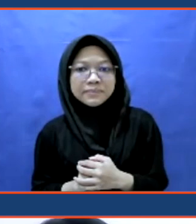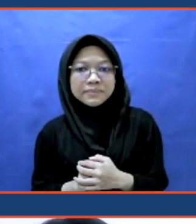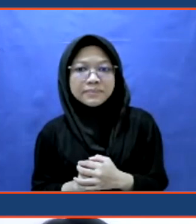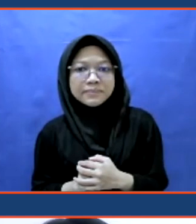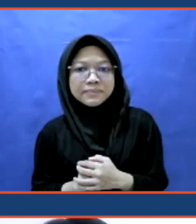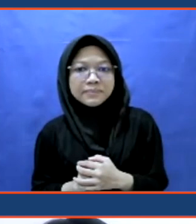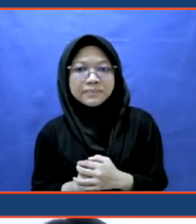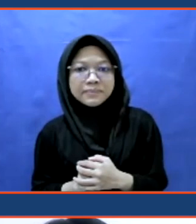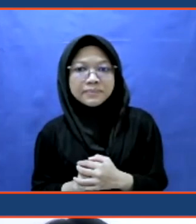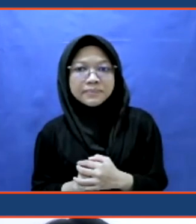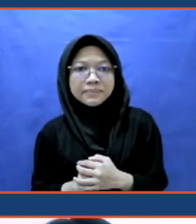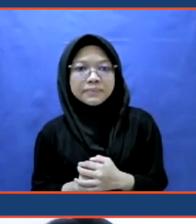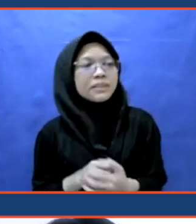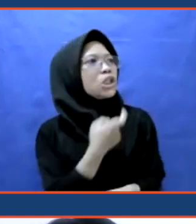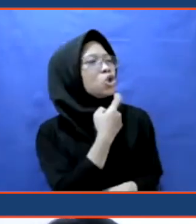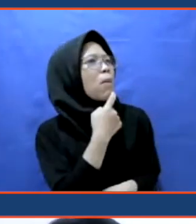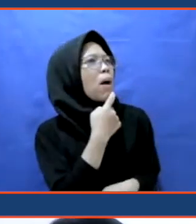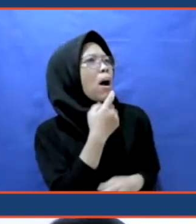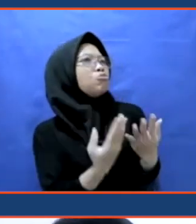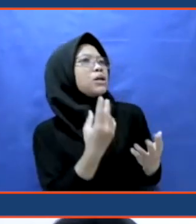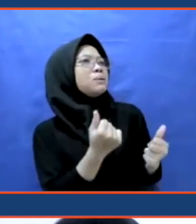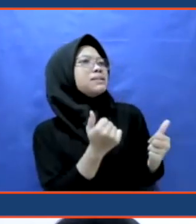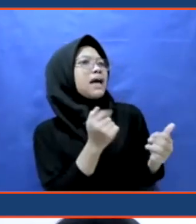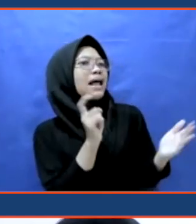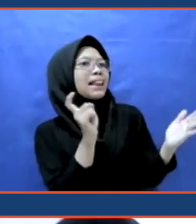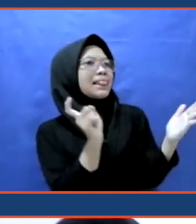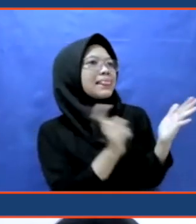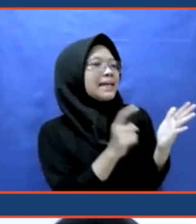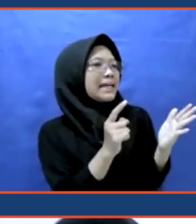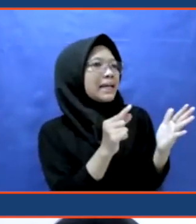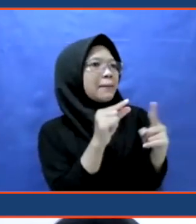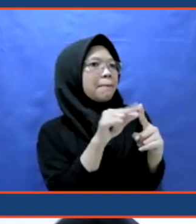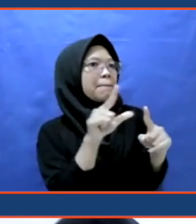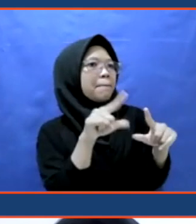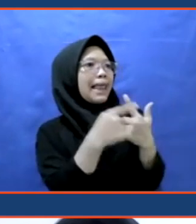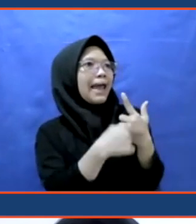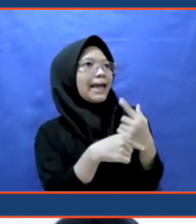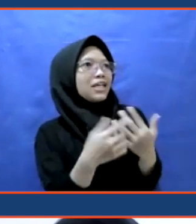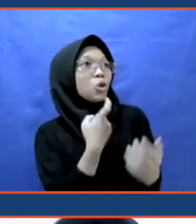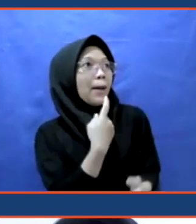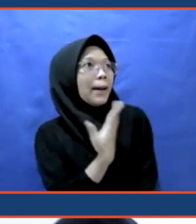coba Deeply mungkin meirin Oh ya